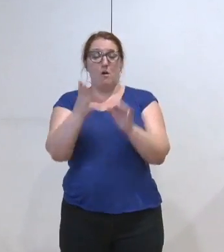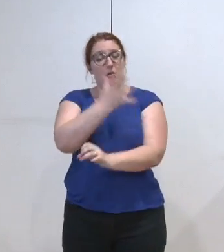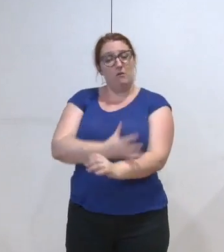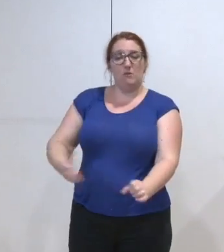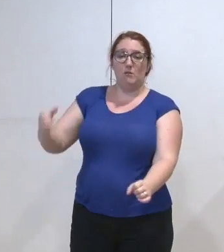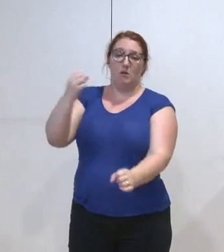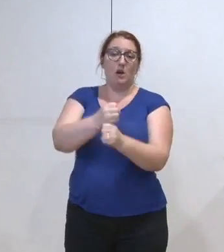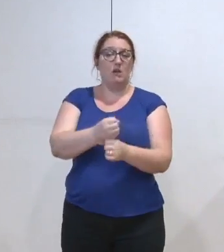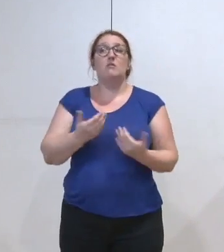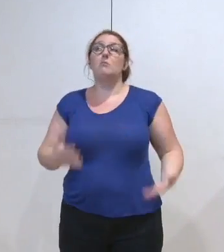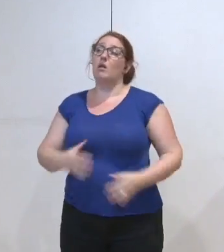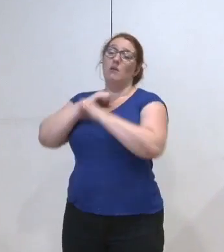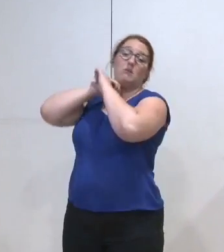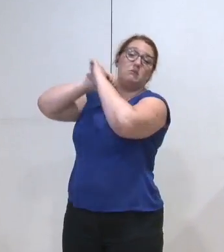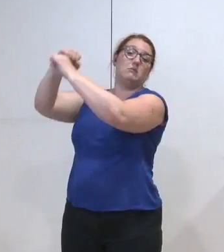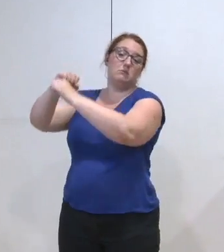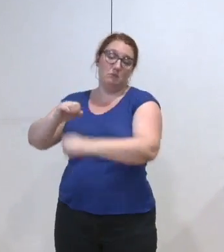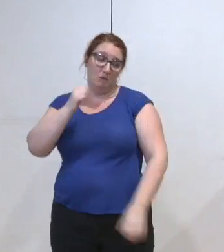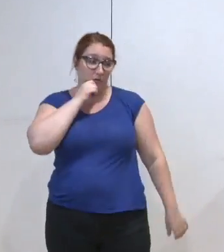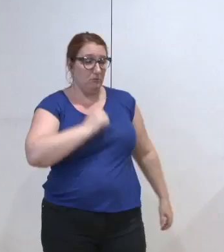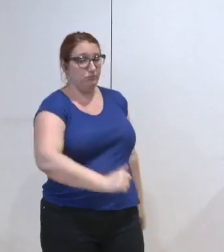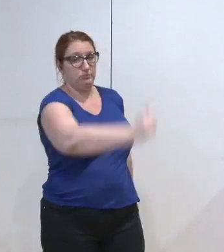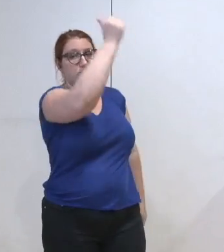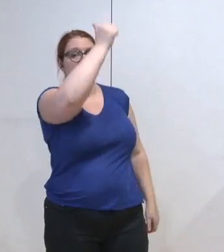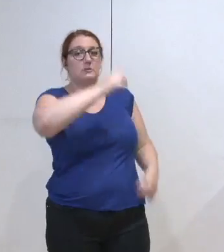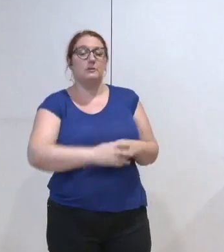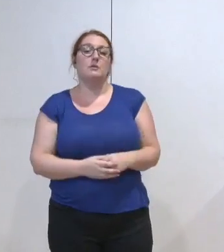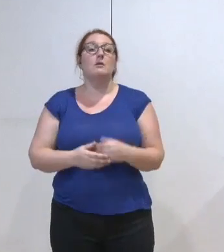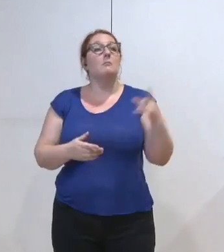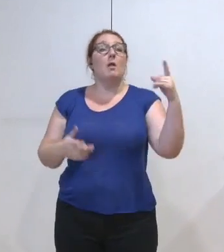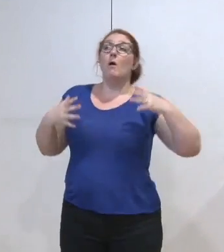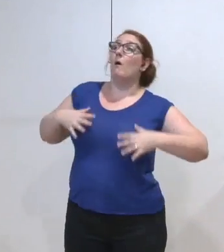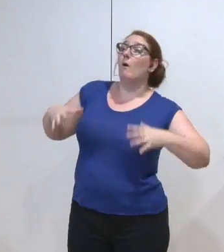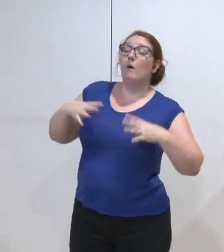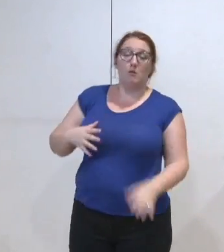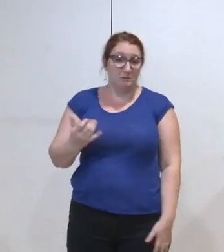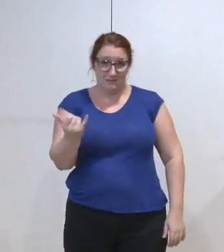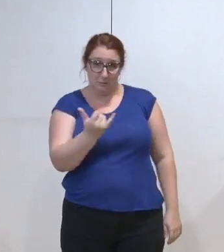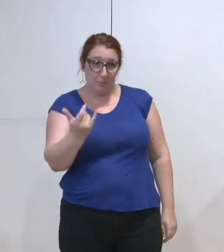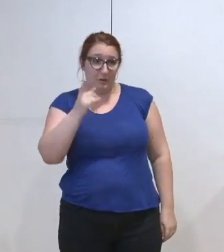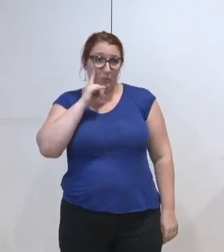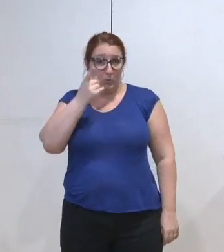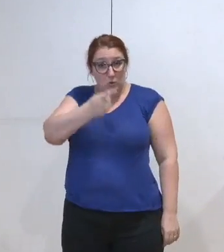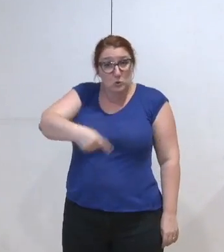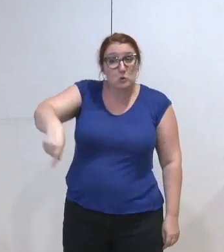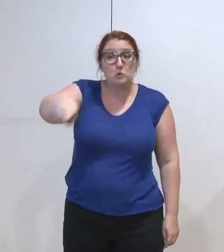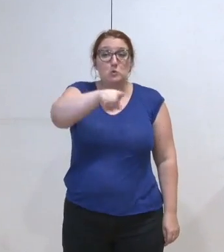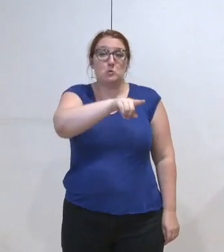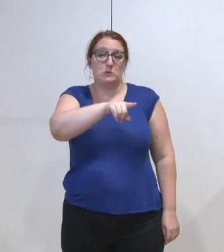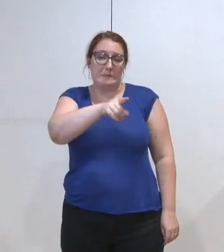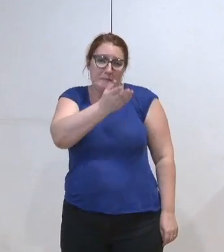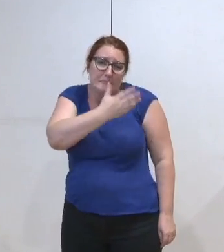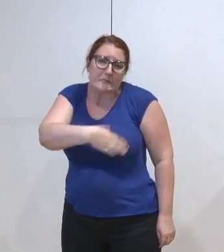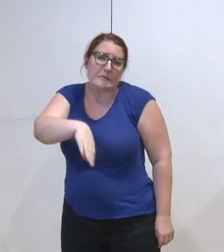soumis aujourd'hui ne venez donc pas maintenant nous dire que vous n'y êtes pour rien puisque vous êtes tous co